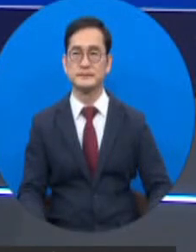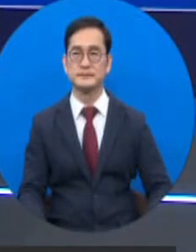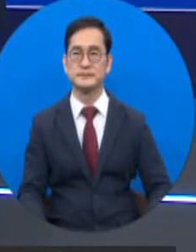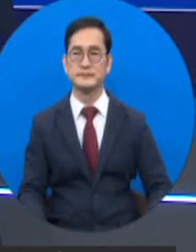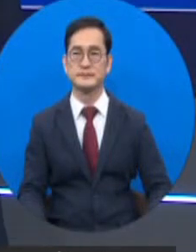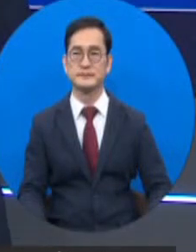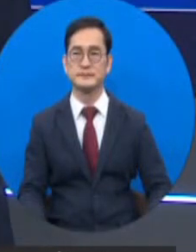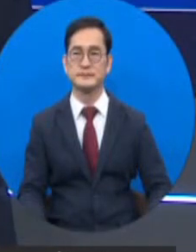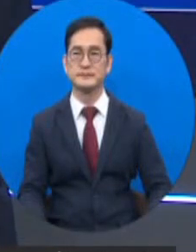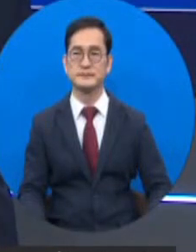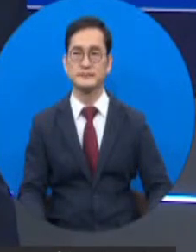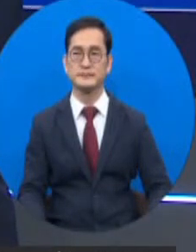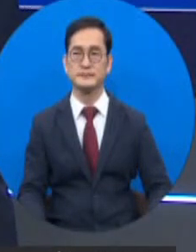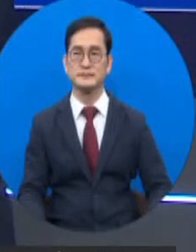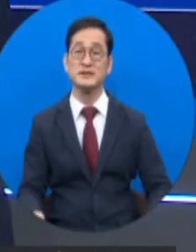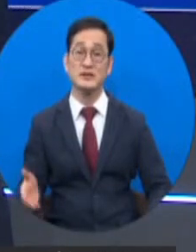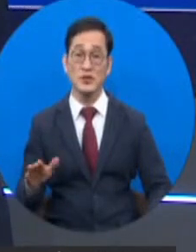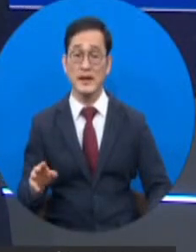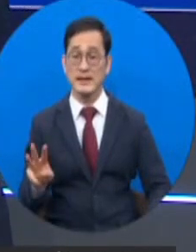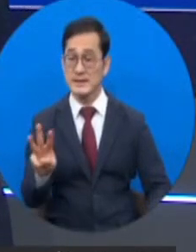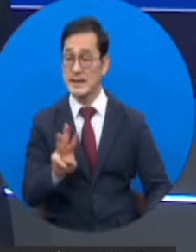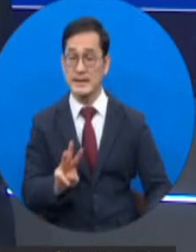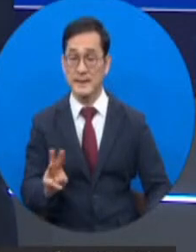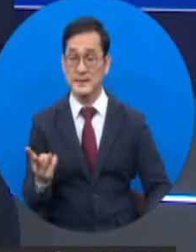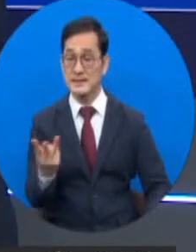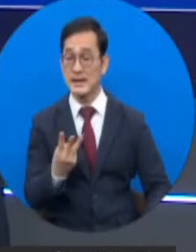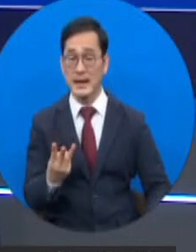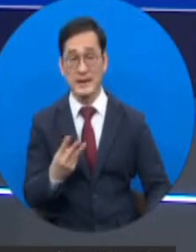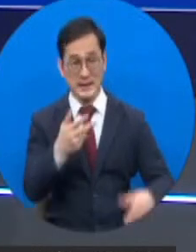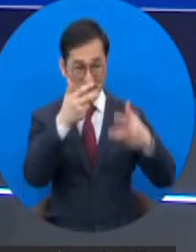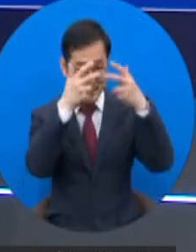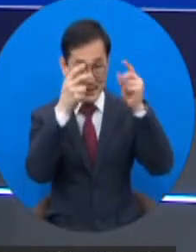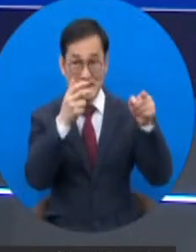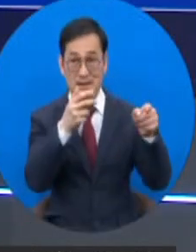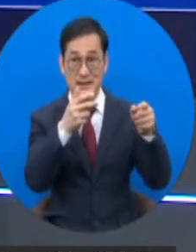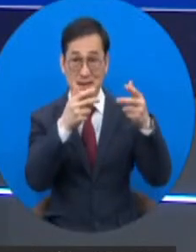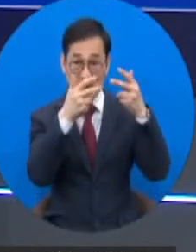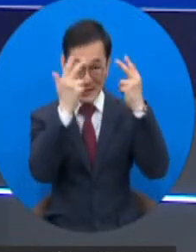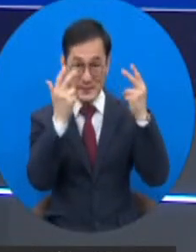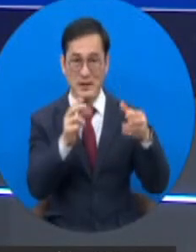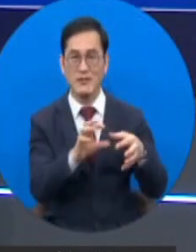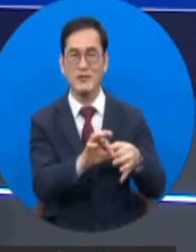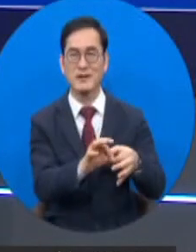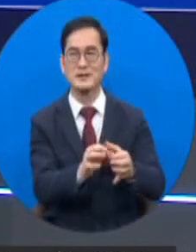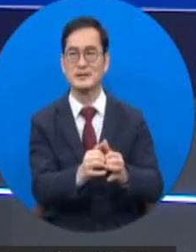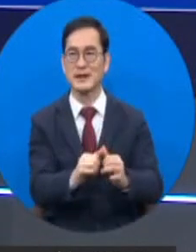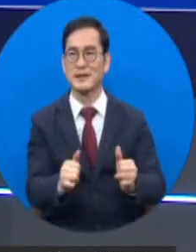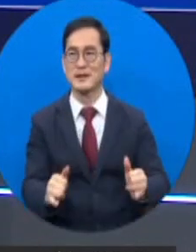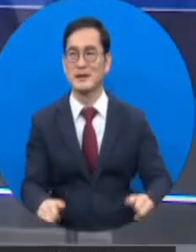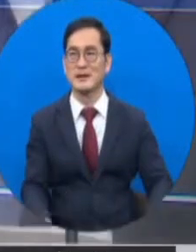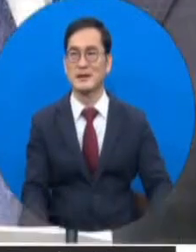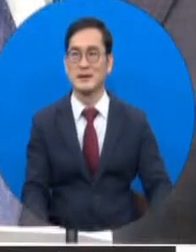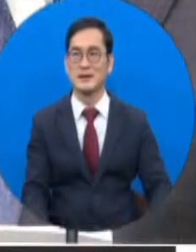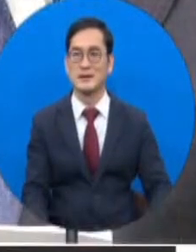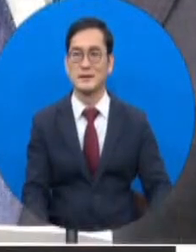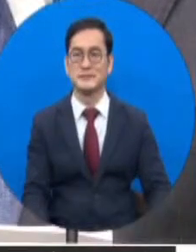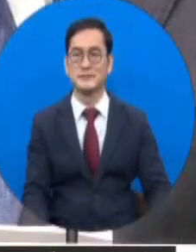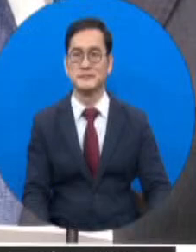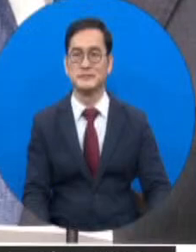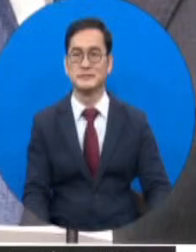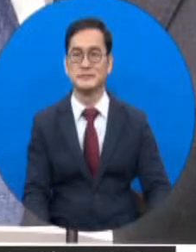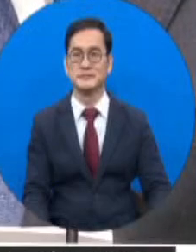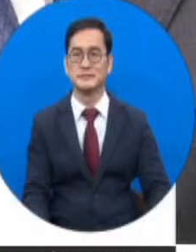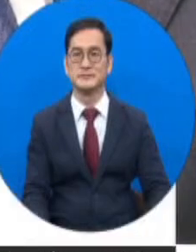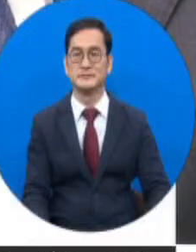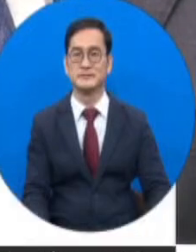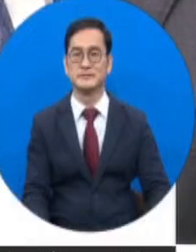있습니다 바로 친 2명밖에 라는 공통점입니다 자매 석의 원이 대답을 요구하는